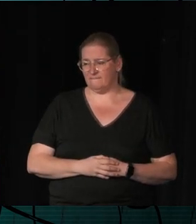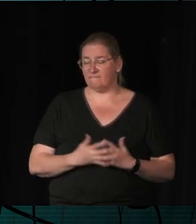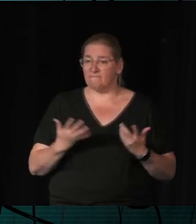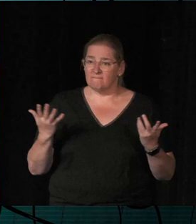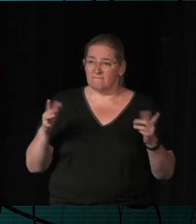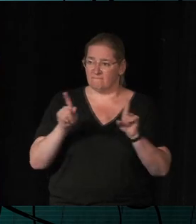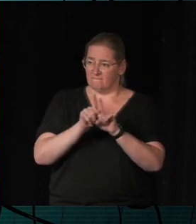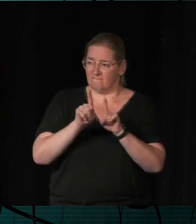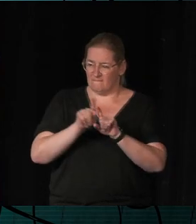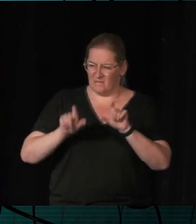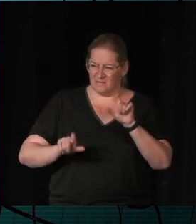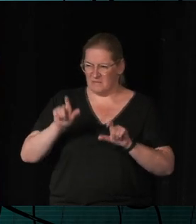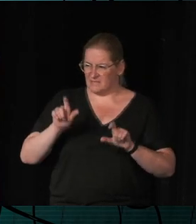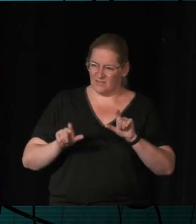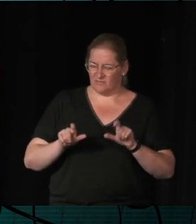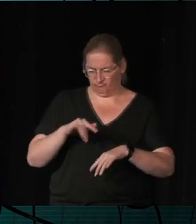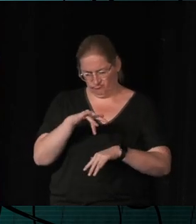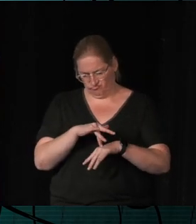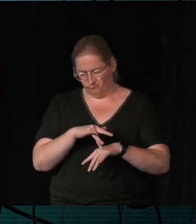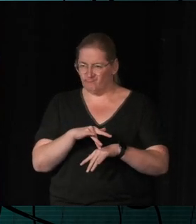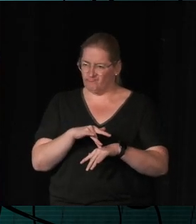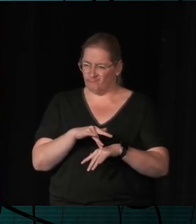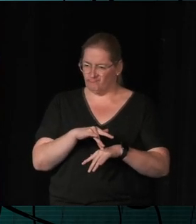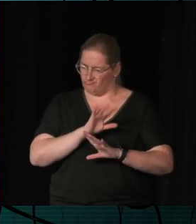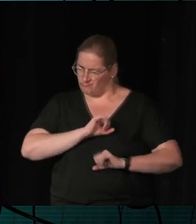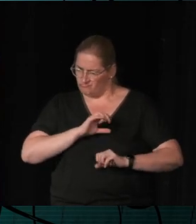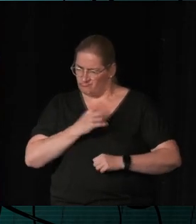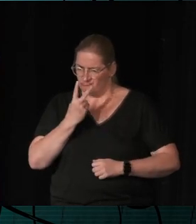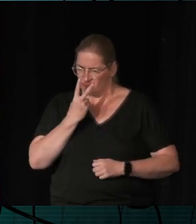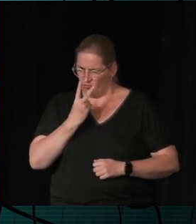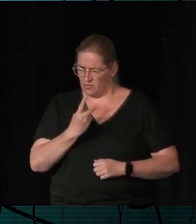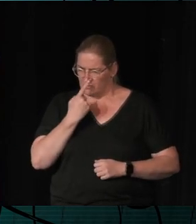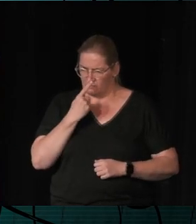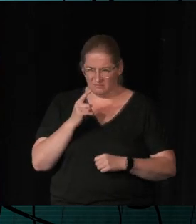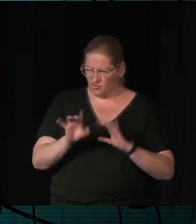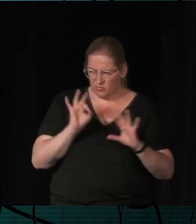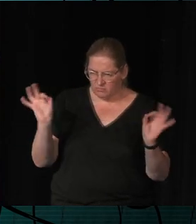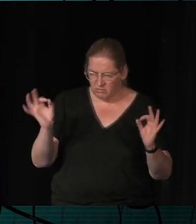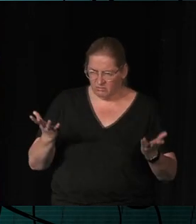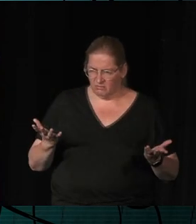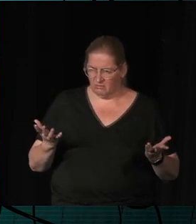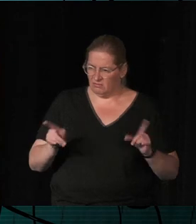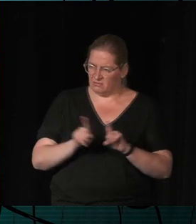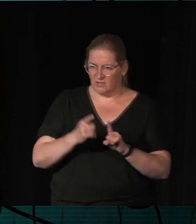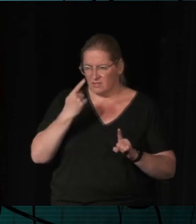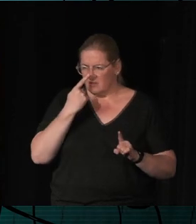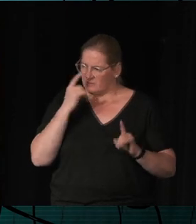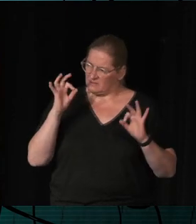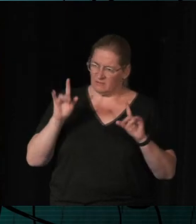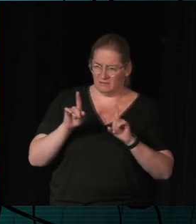été aussi critiquée pour le manque de choix. Certains se sont sentis vraiment pris à la gorge, on va